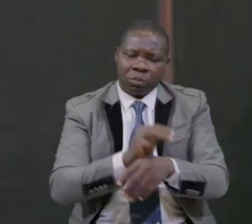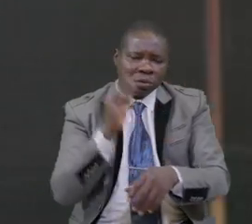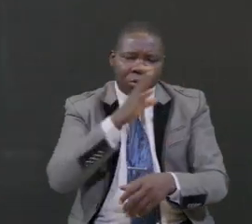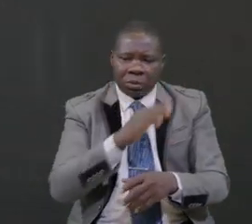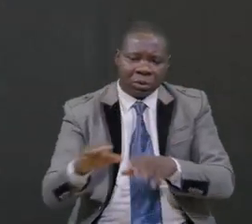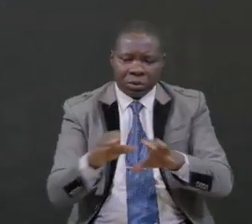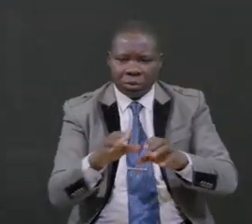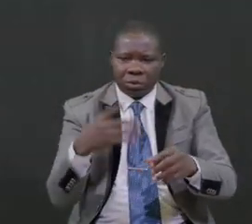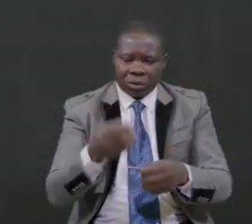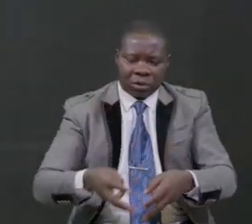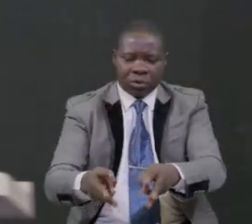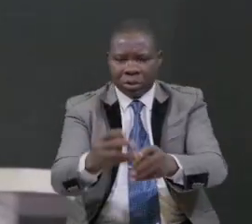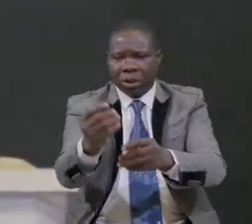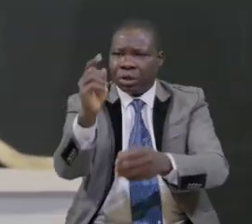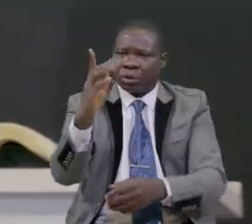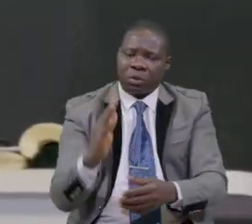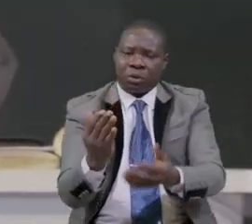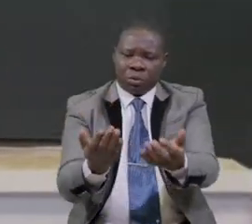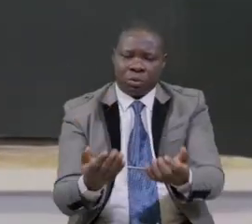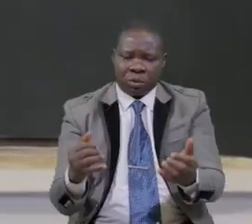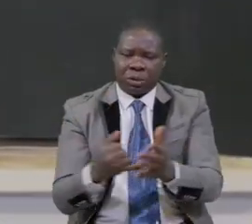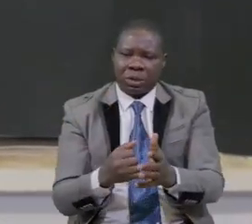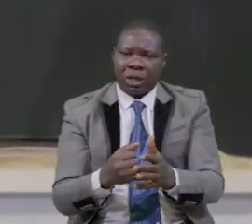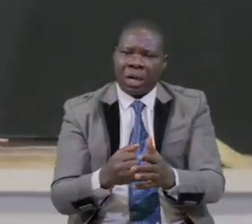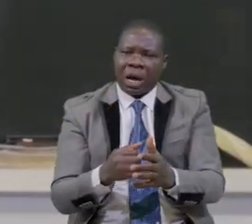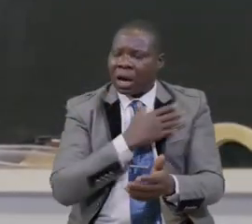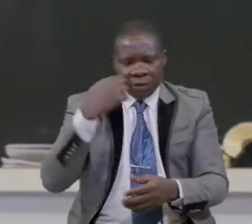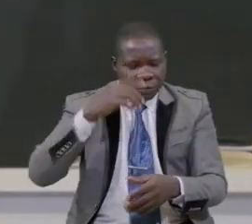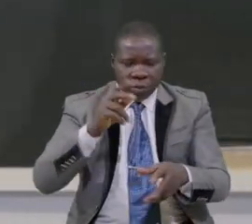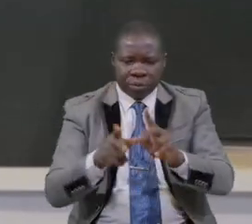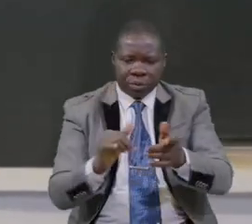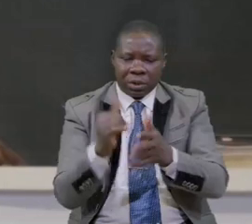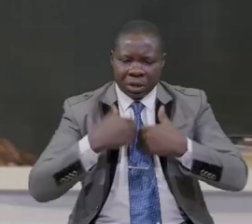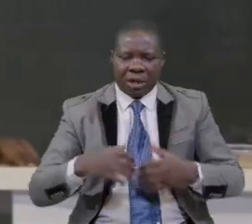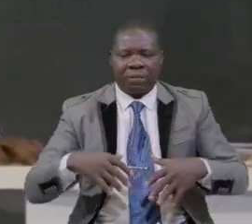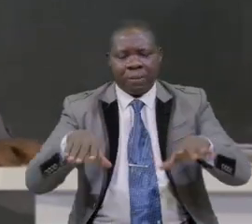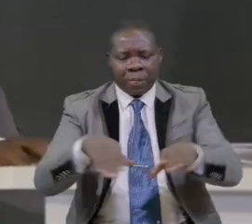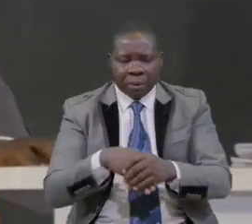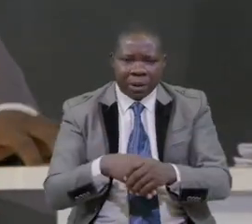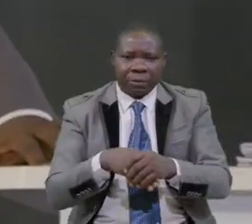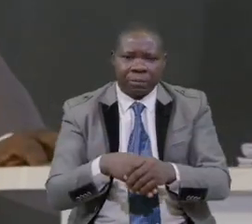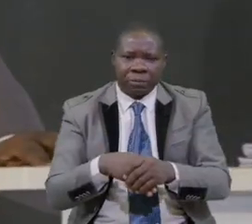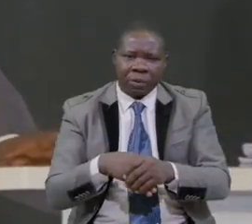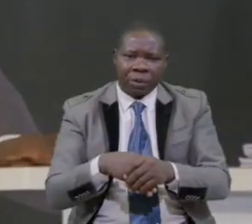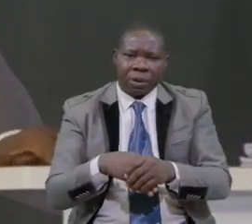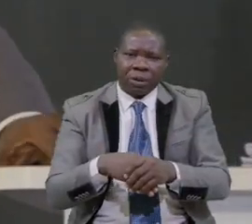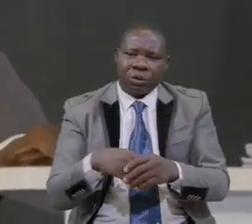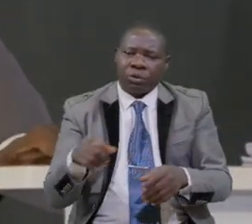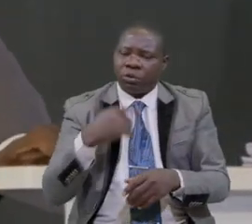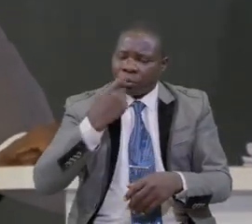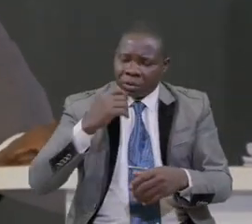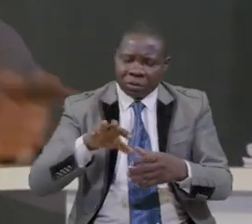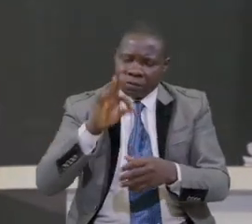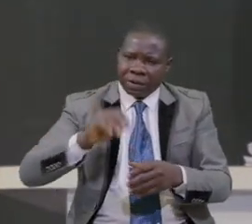l'a établi. Pour ceux d'entre nous qui sont déjà mariés, vous devez voir les choses qui se passent entre toi et